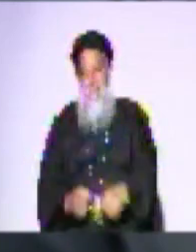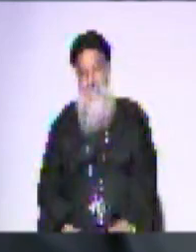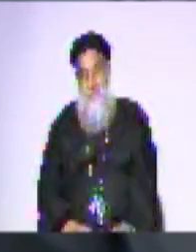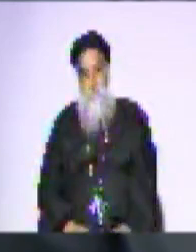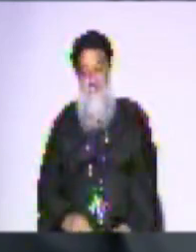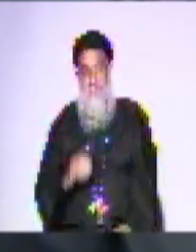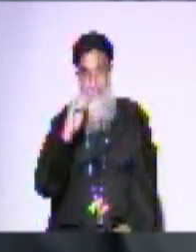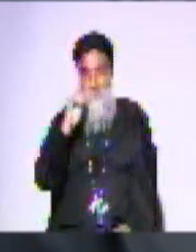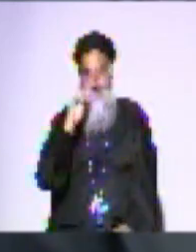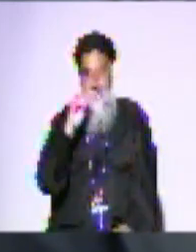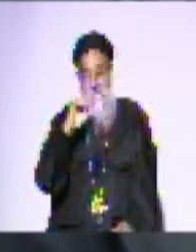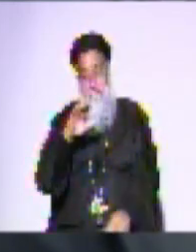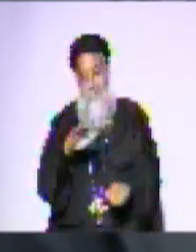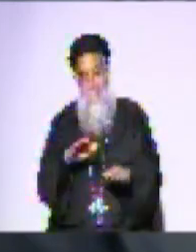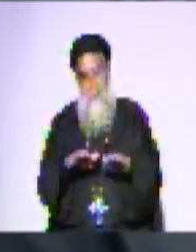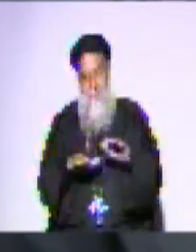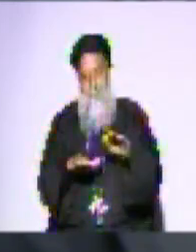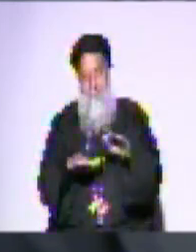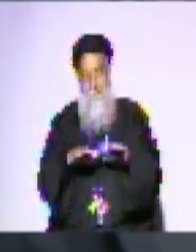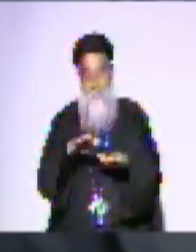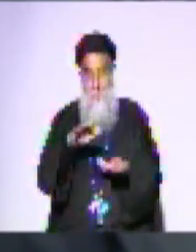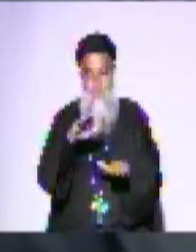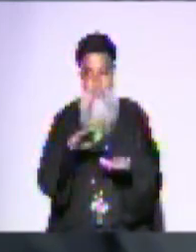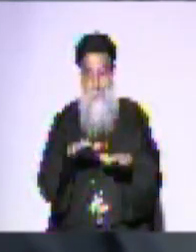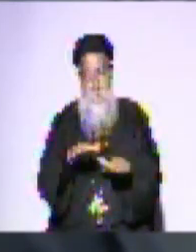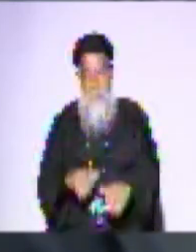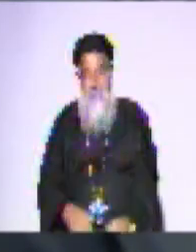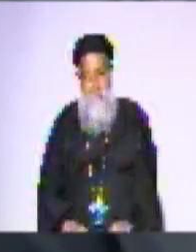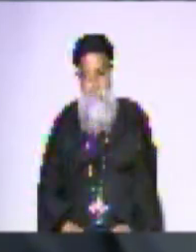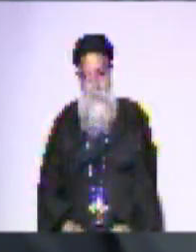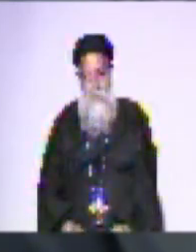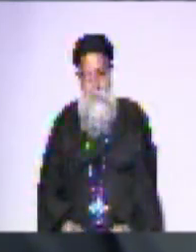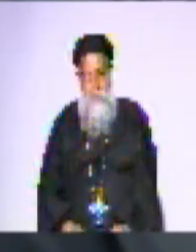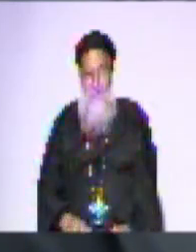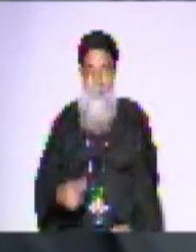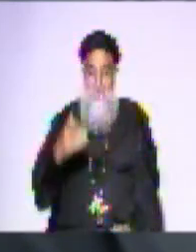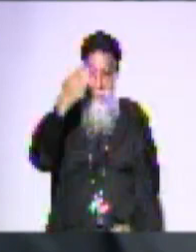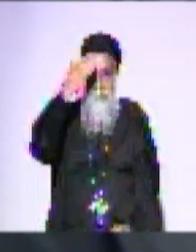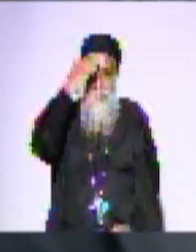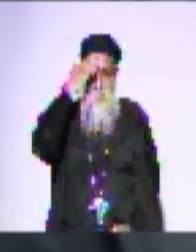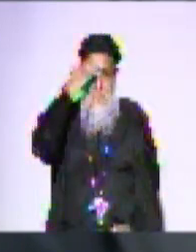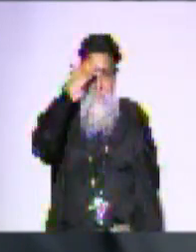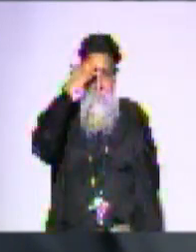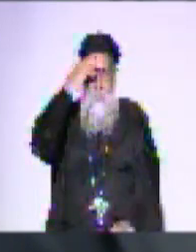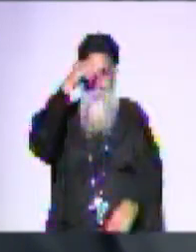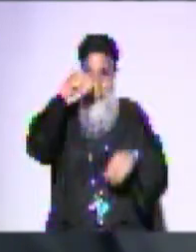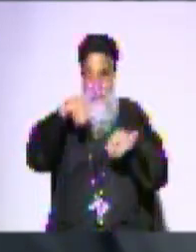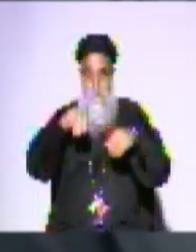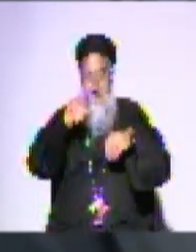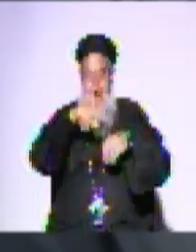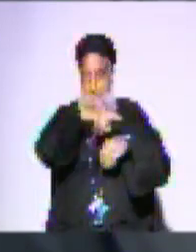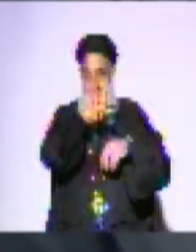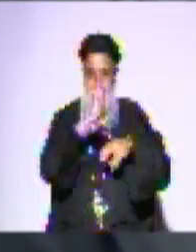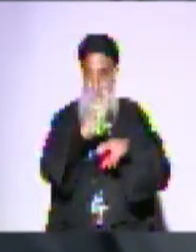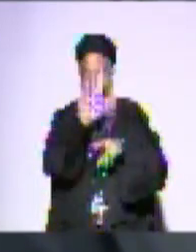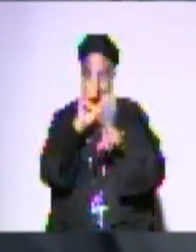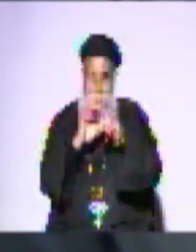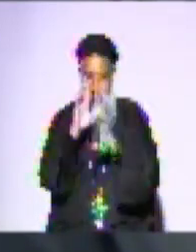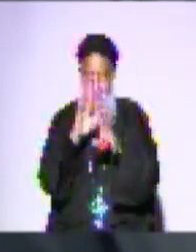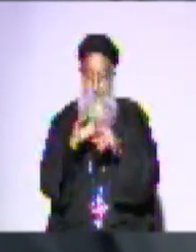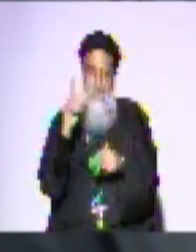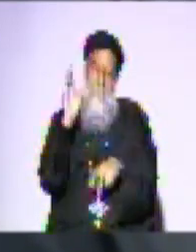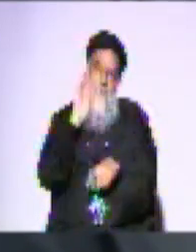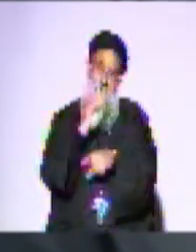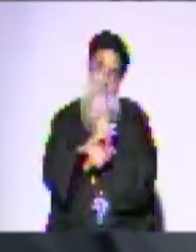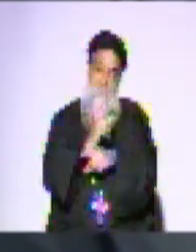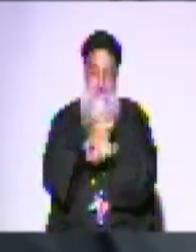وبيتكلم عن الدينونة برضو. في دينونة زي ما في يعني بركة من المعمودية في دينونة. فأجاب واحد من الناموسيين وقال له يا